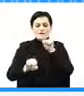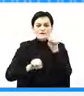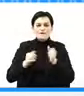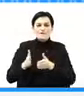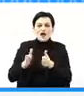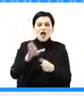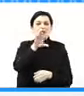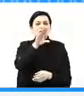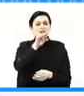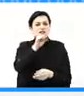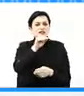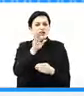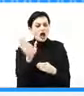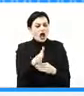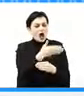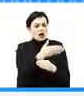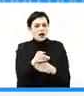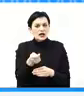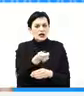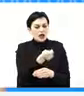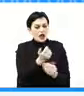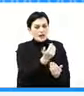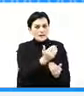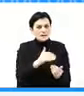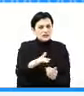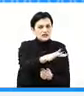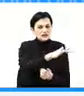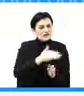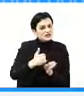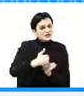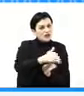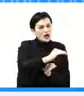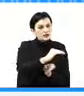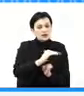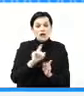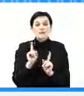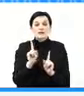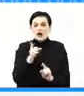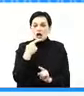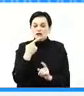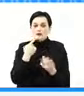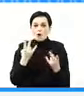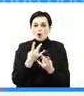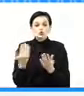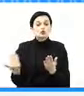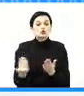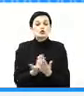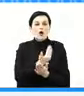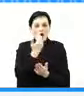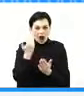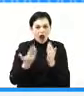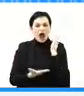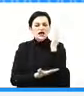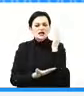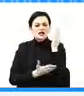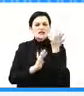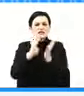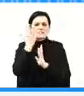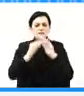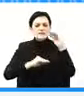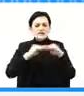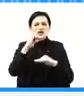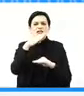ძაღლების სასეირნო სივრცე შეიქმნება ცალკე და რა თქმა უნდა ახალი ხელმცენარეები თავისი